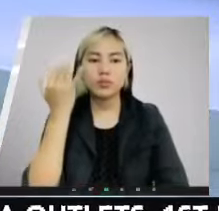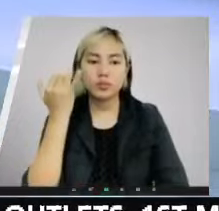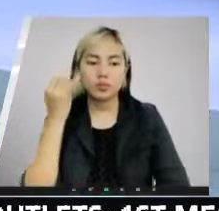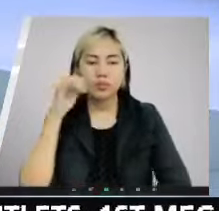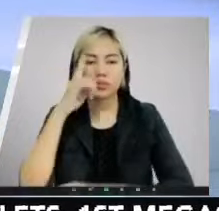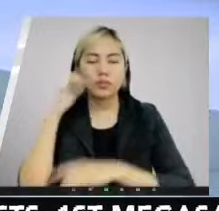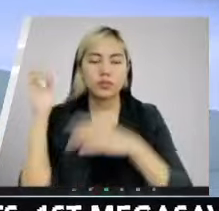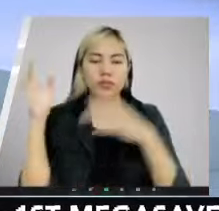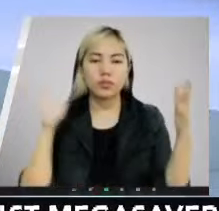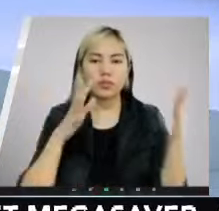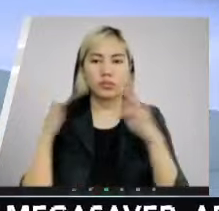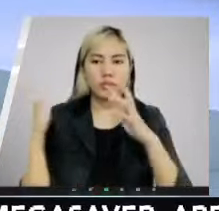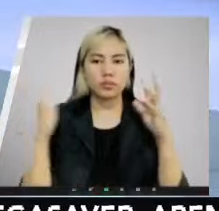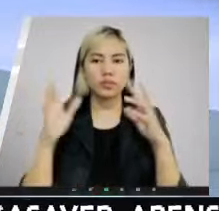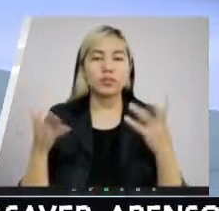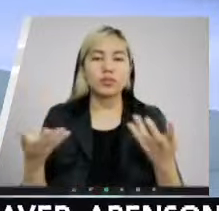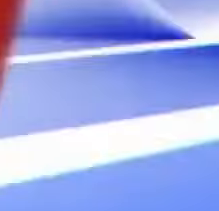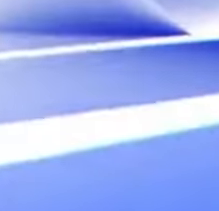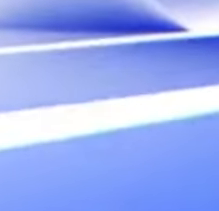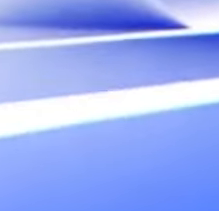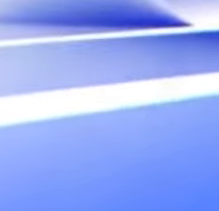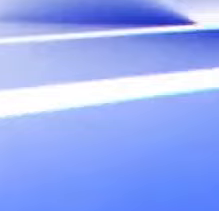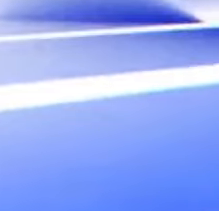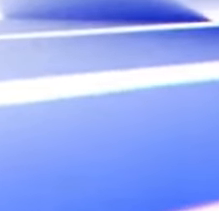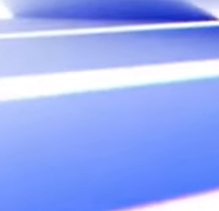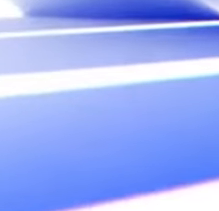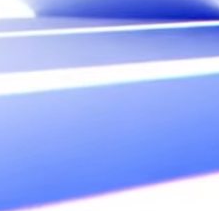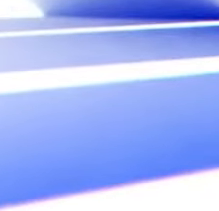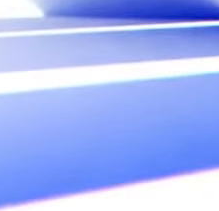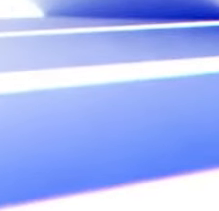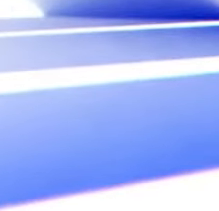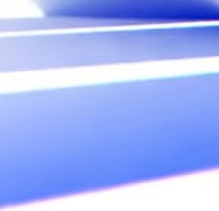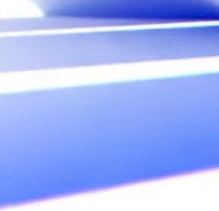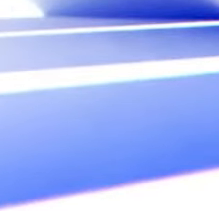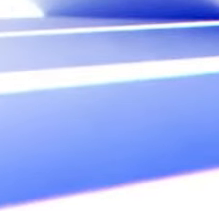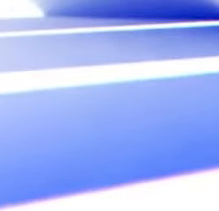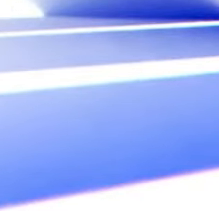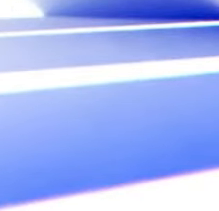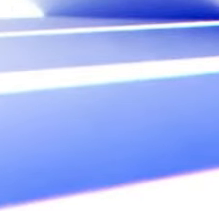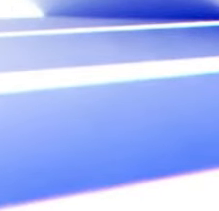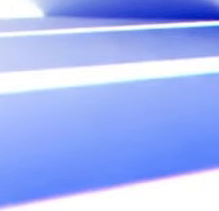on the spot ni Efren Mamak ng GMA Regional TV. Efren?